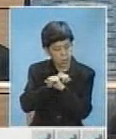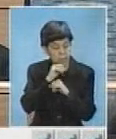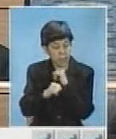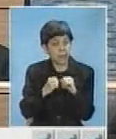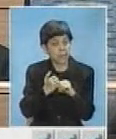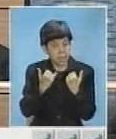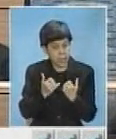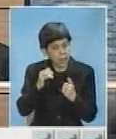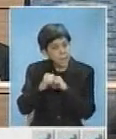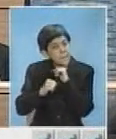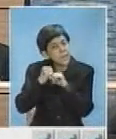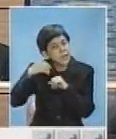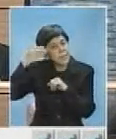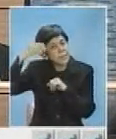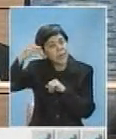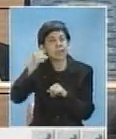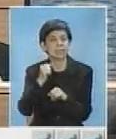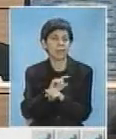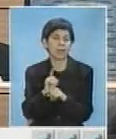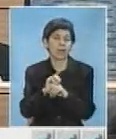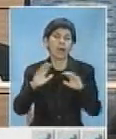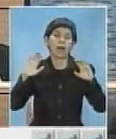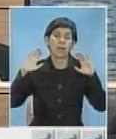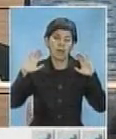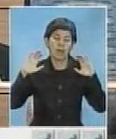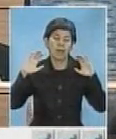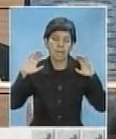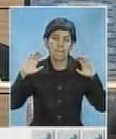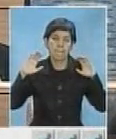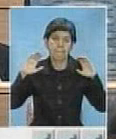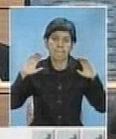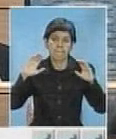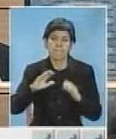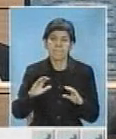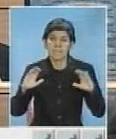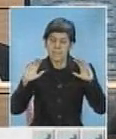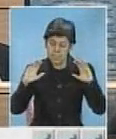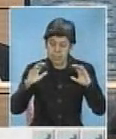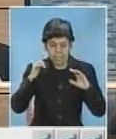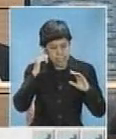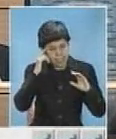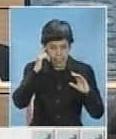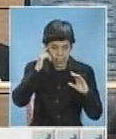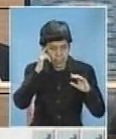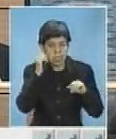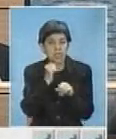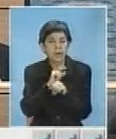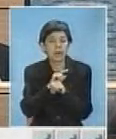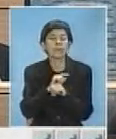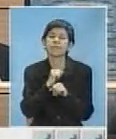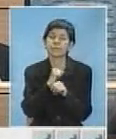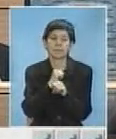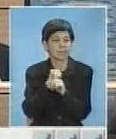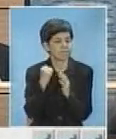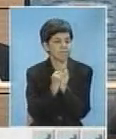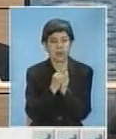นี้และปีต่อๆไปอย่างไรและรัฐบาลก็ได้หาคำตอบด้วยการตราพระราช